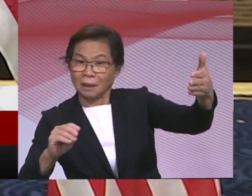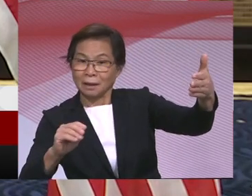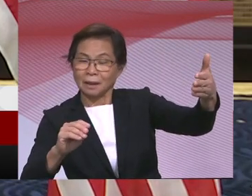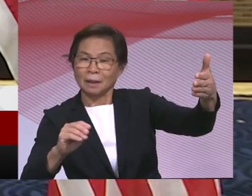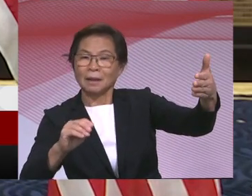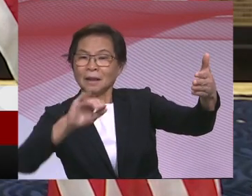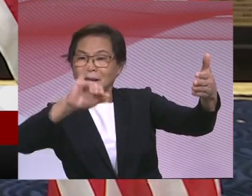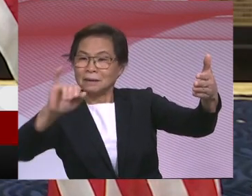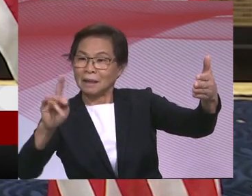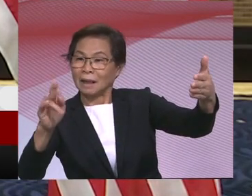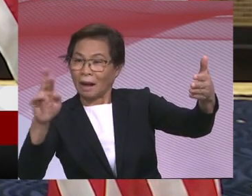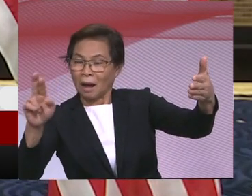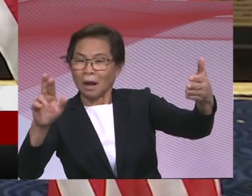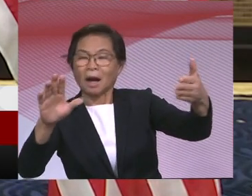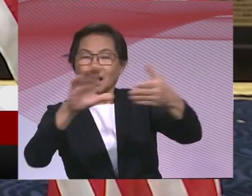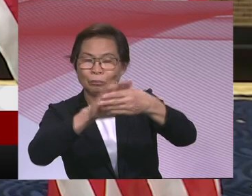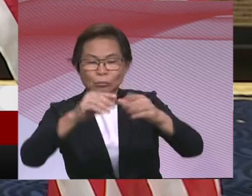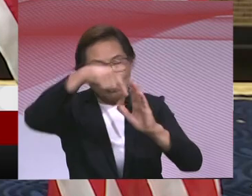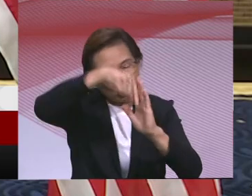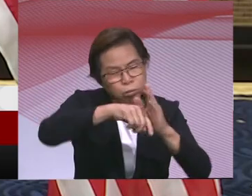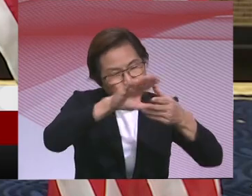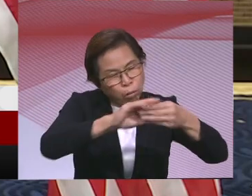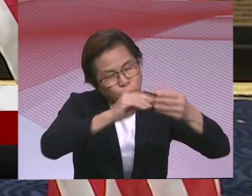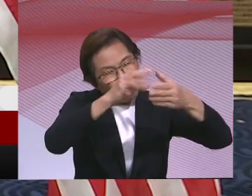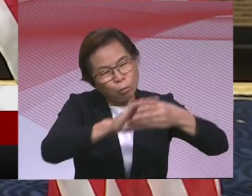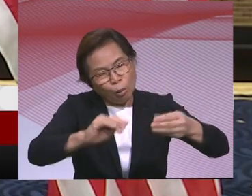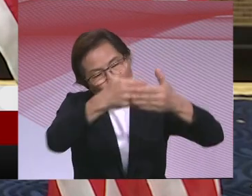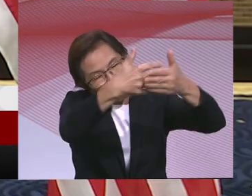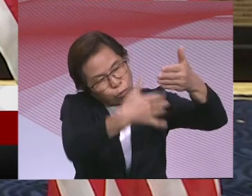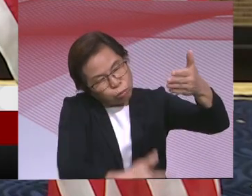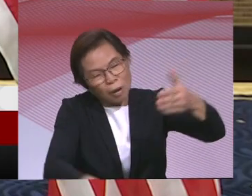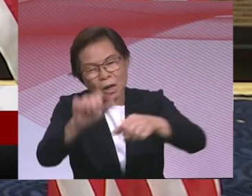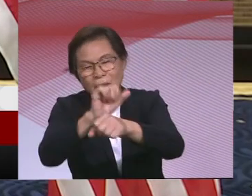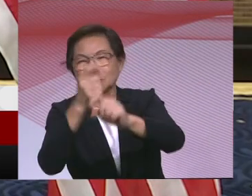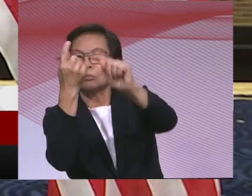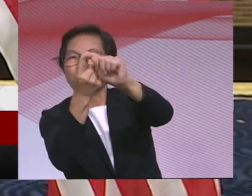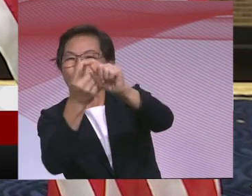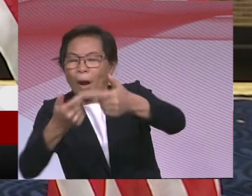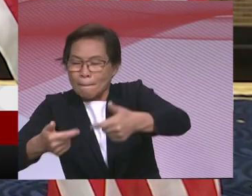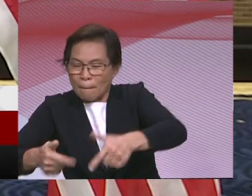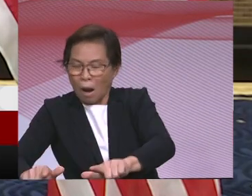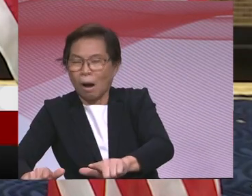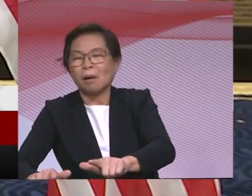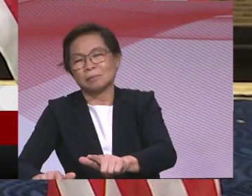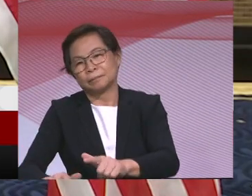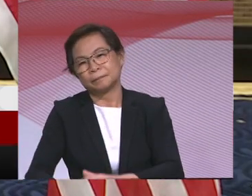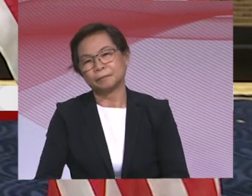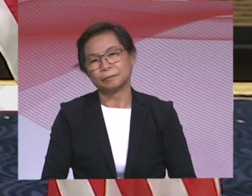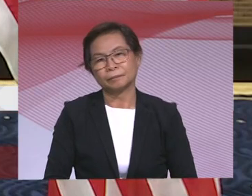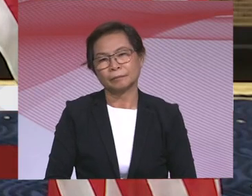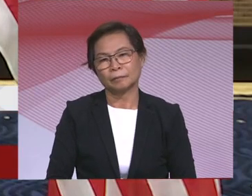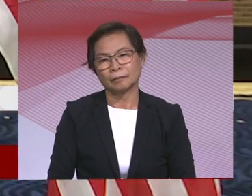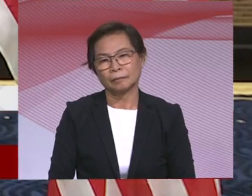kerja Raya juga akan memperinci kan butiran kejar-kejar pembinaan yang dibenarkan beroperasi